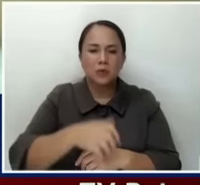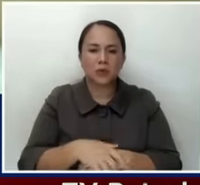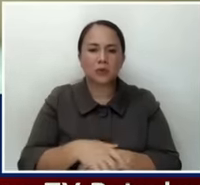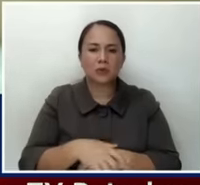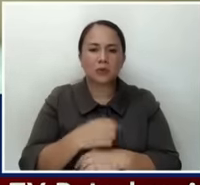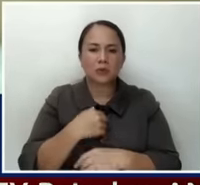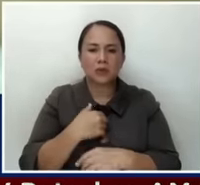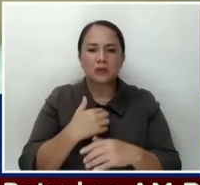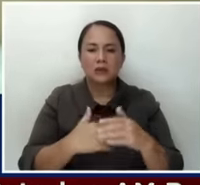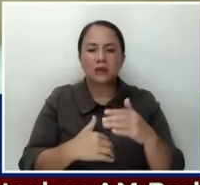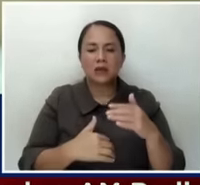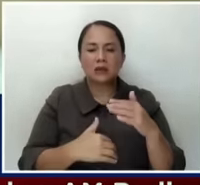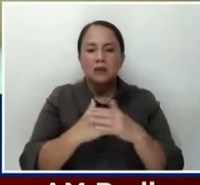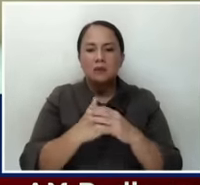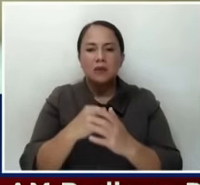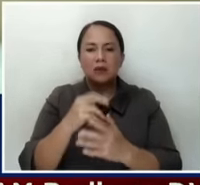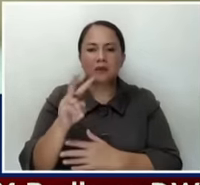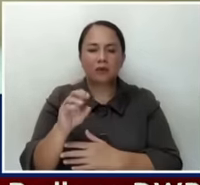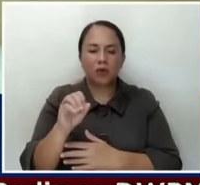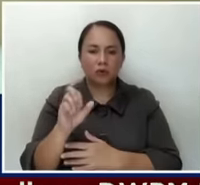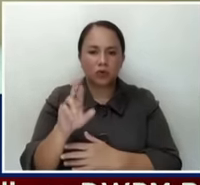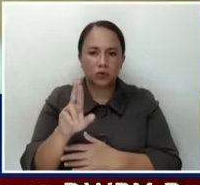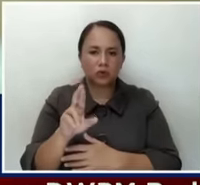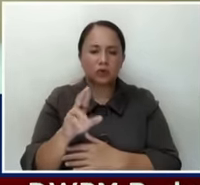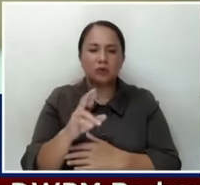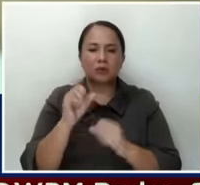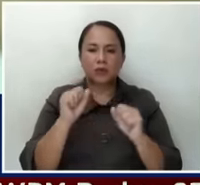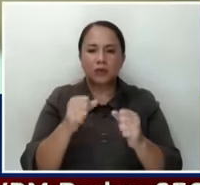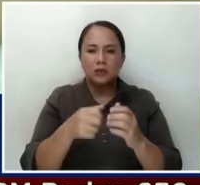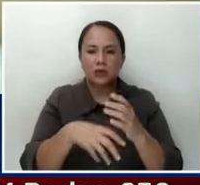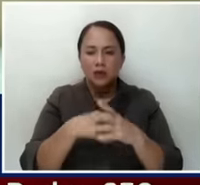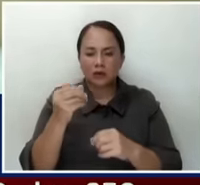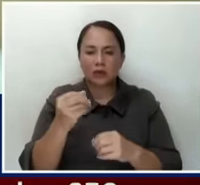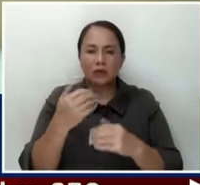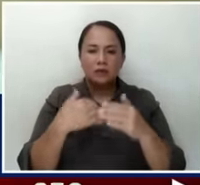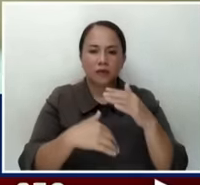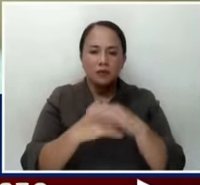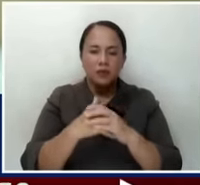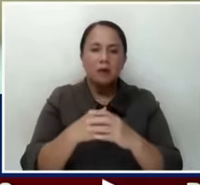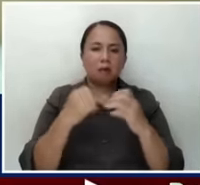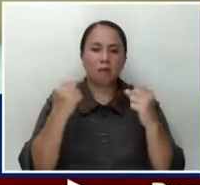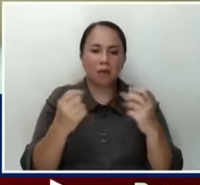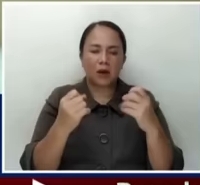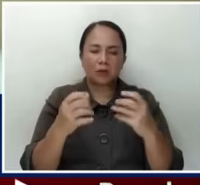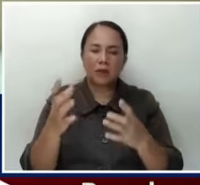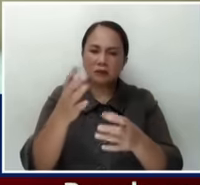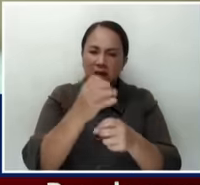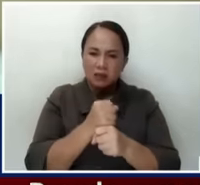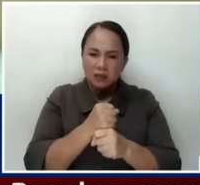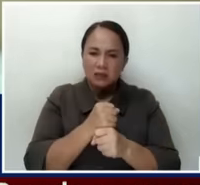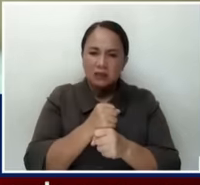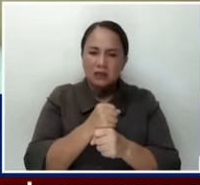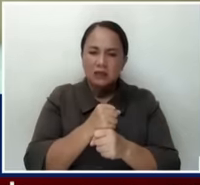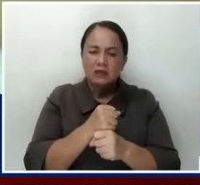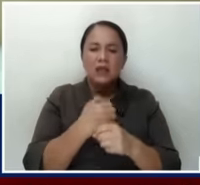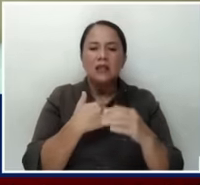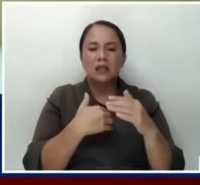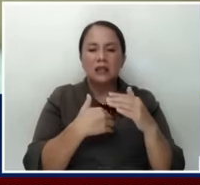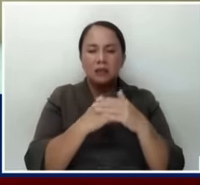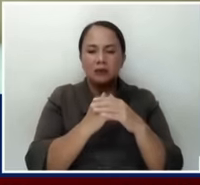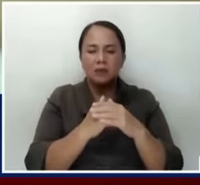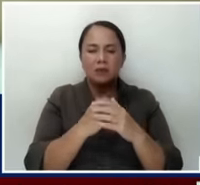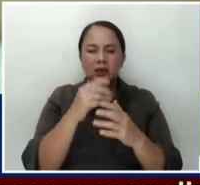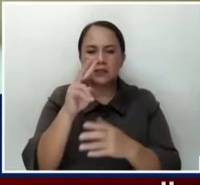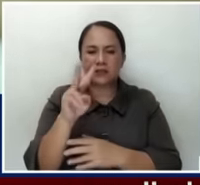to the voucher na pwedeng i-release. So, pag na-limit yun, kunyari marami ka ng claim, o di limited ka sa isang voucher